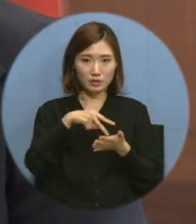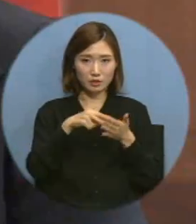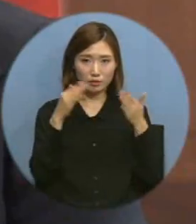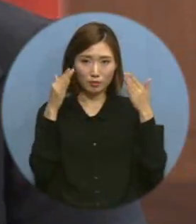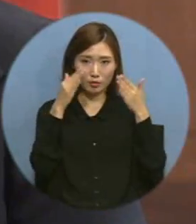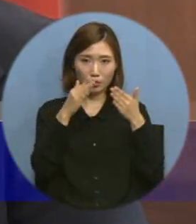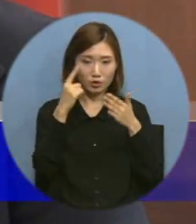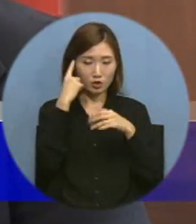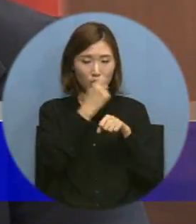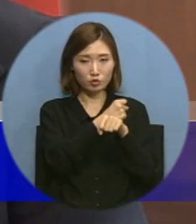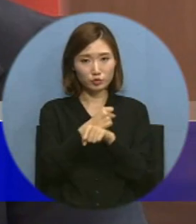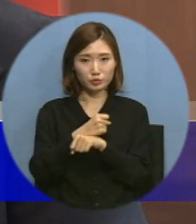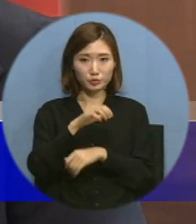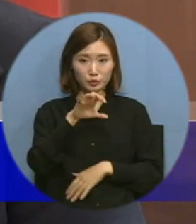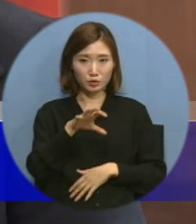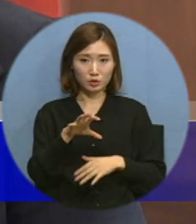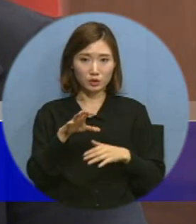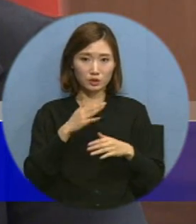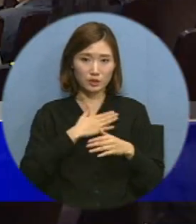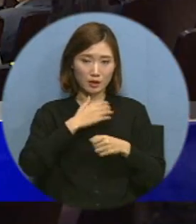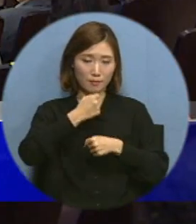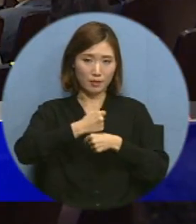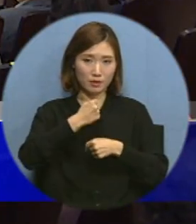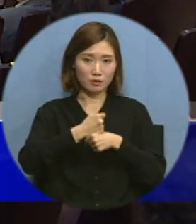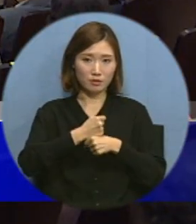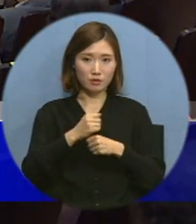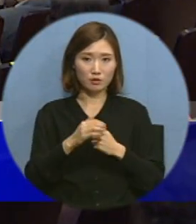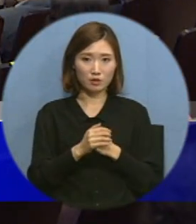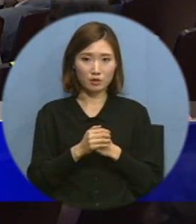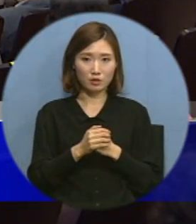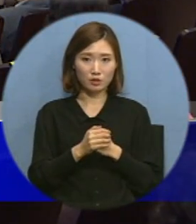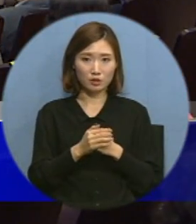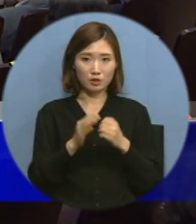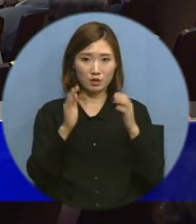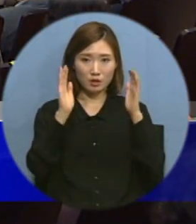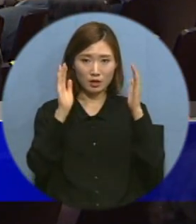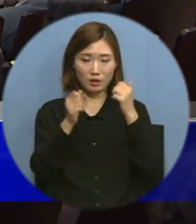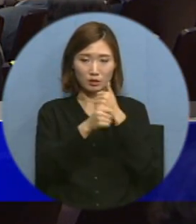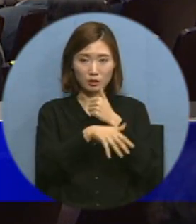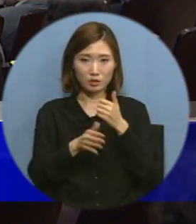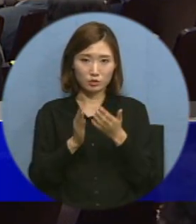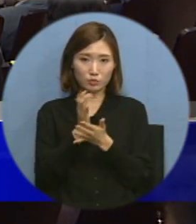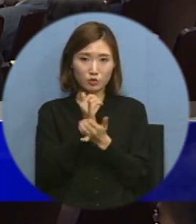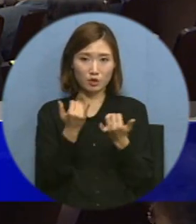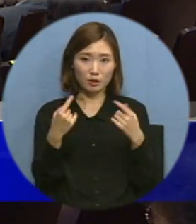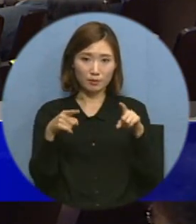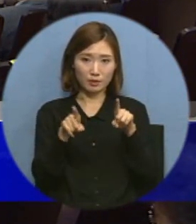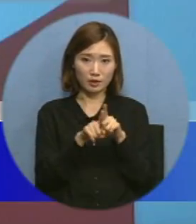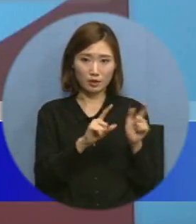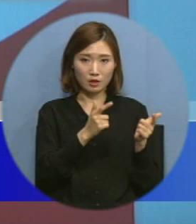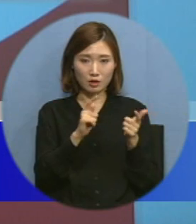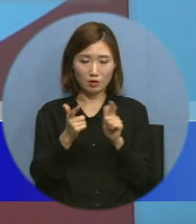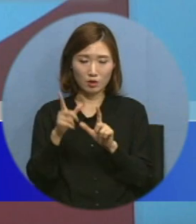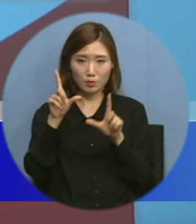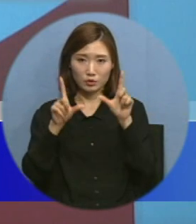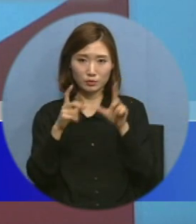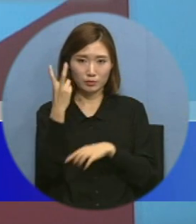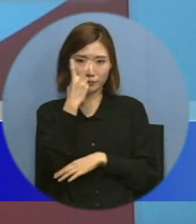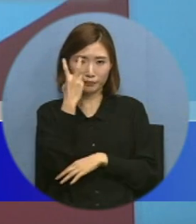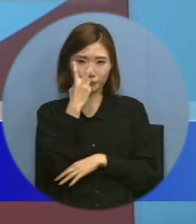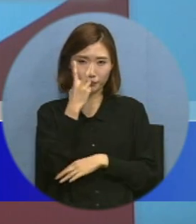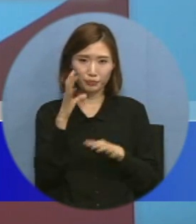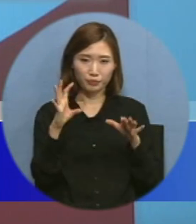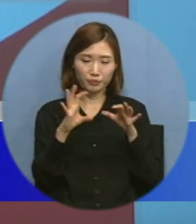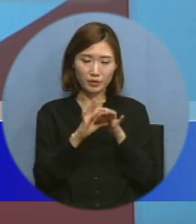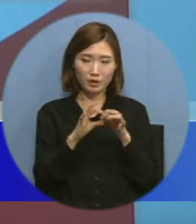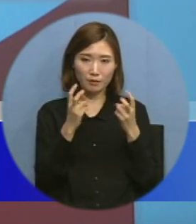컨텐츠 연구소를 제가 만들었습니다 그래서 학계 전문가들과 함께 다양한 각도에서 검토하면서